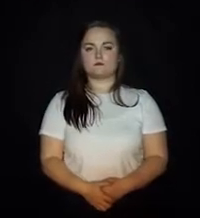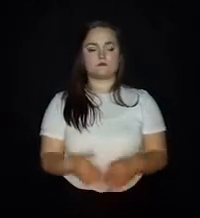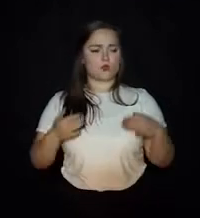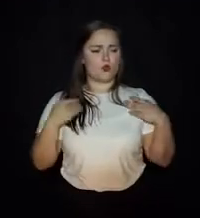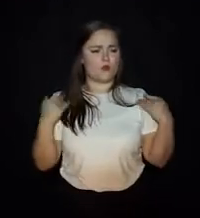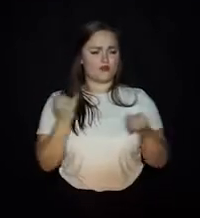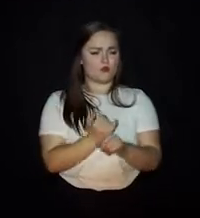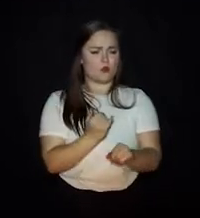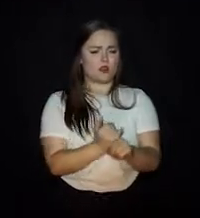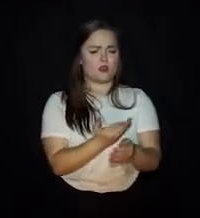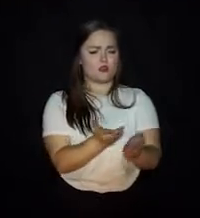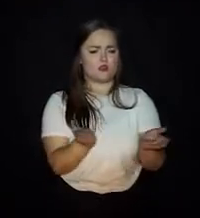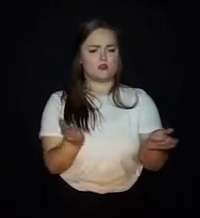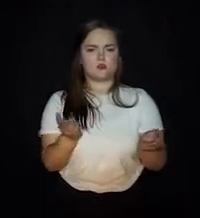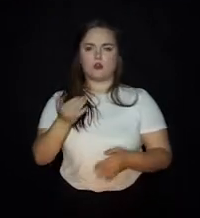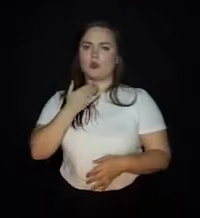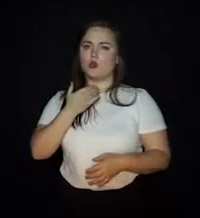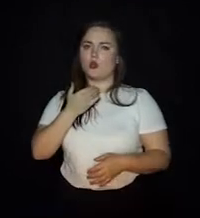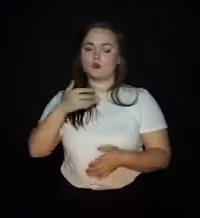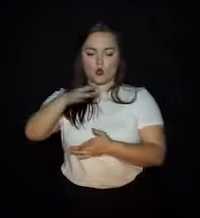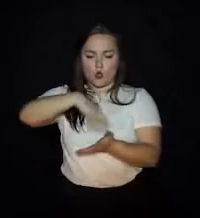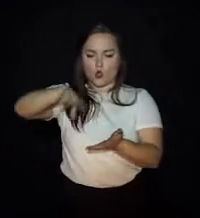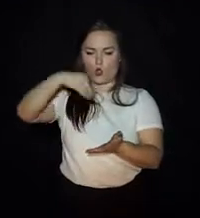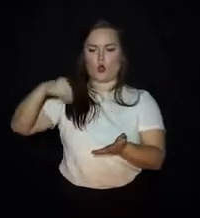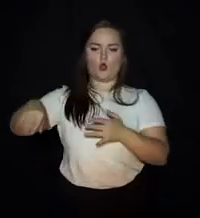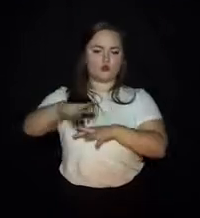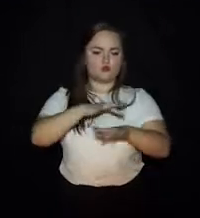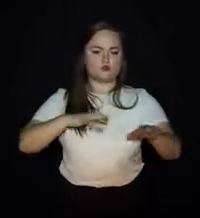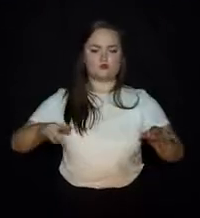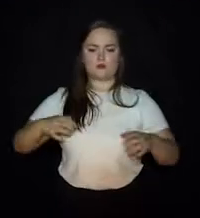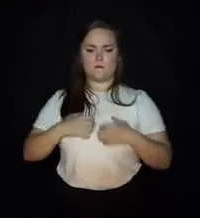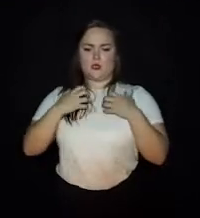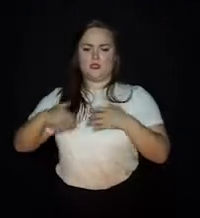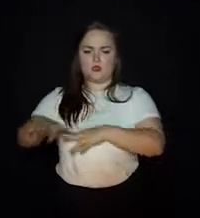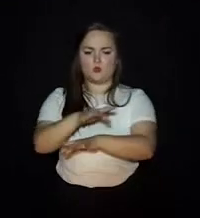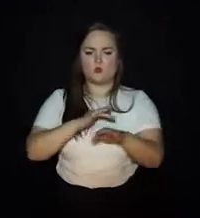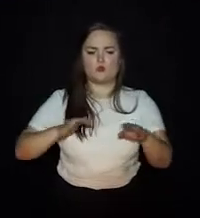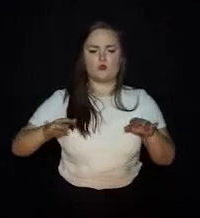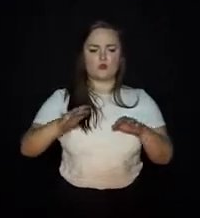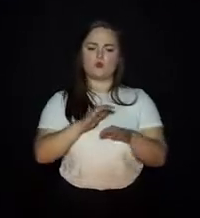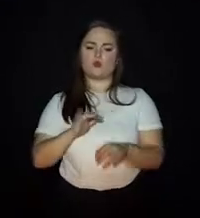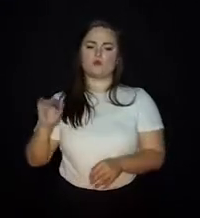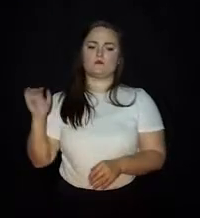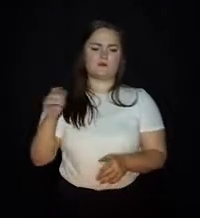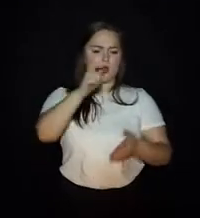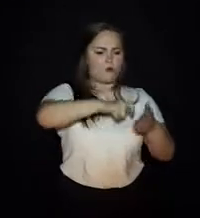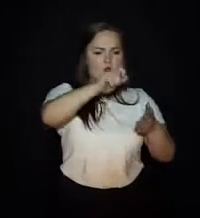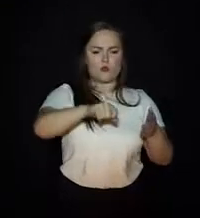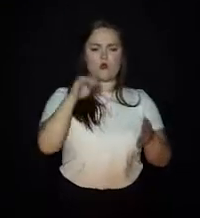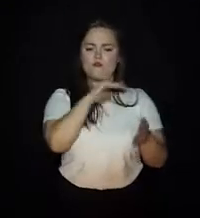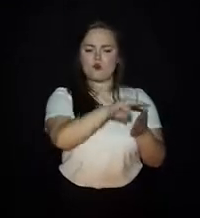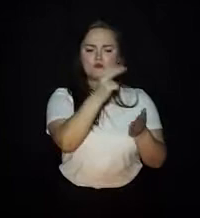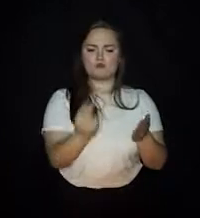Hvordan opplevde dere det? Det var mye røyk. Folk løp i panikk. Folk hoppet fra bygningene. De visste de kom